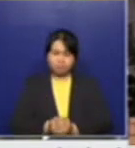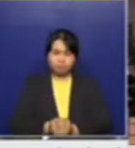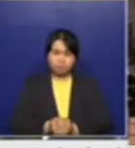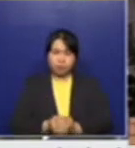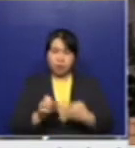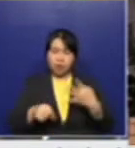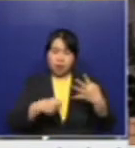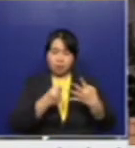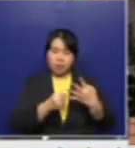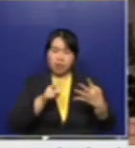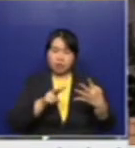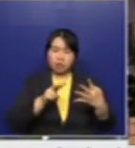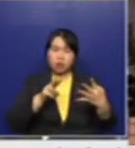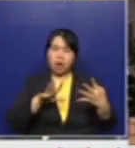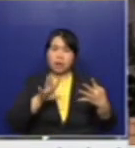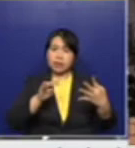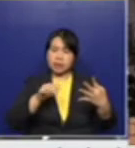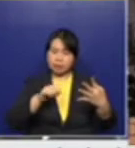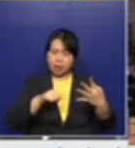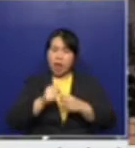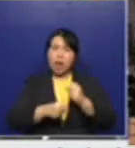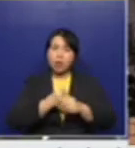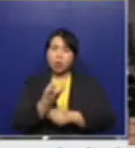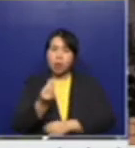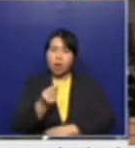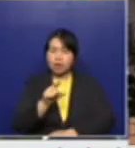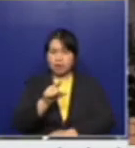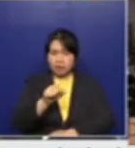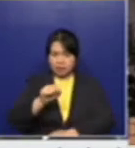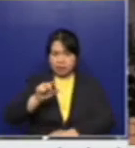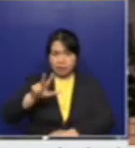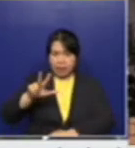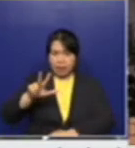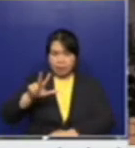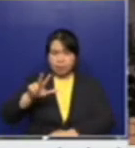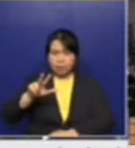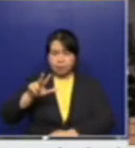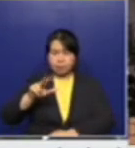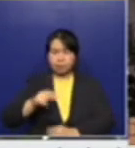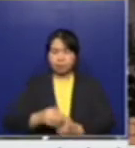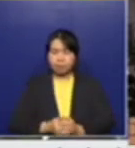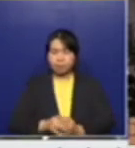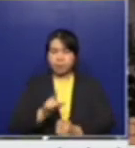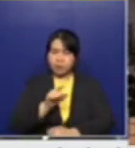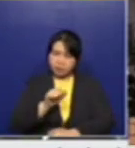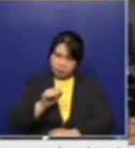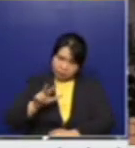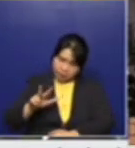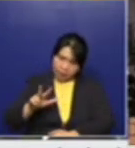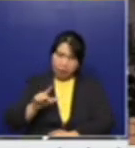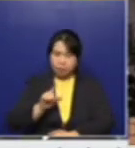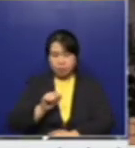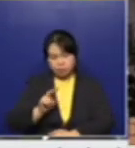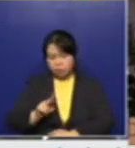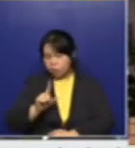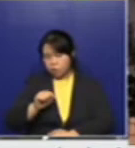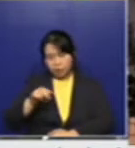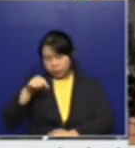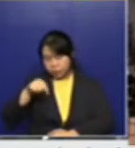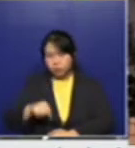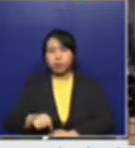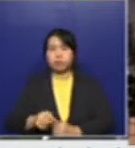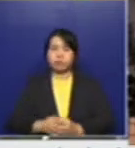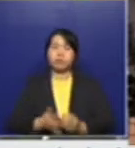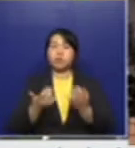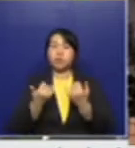2140ก็คืออายุนะครับตั้งแต่23ปีลงมาผมจะเรียนว่าตอนนี้ประเทศชาติเราอยู่